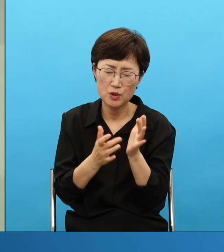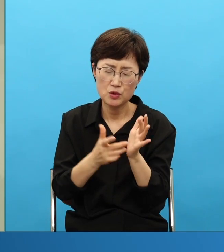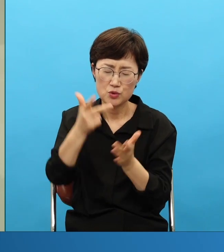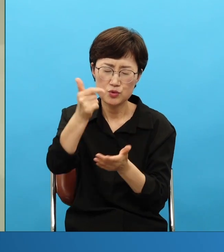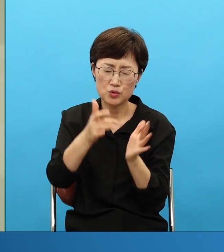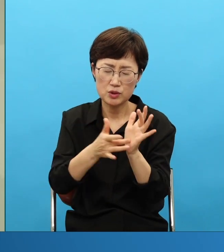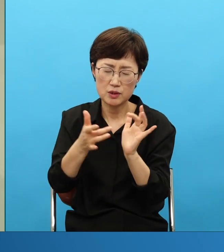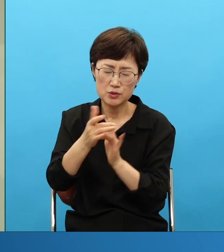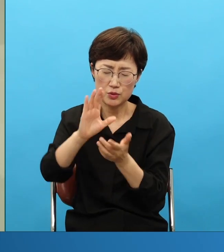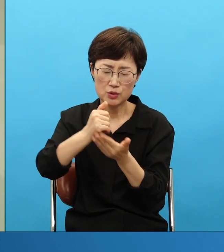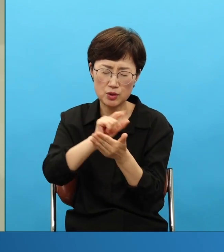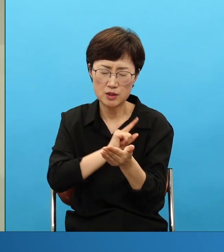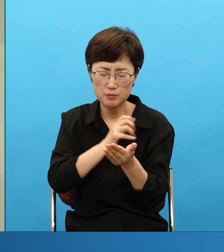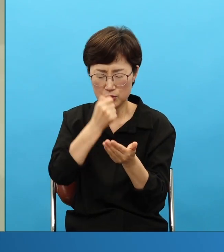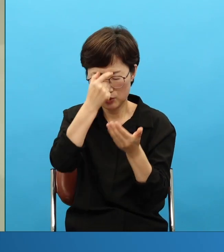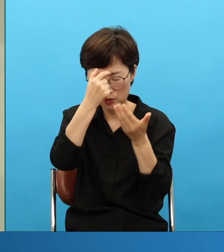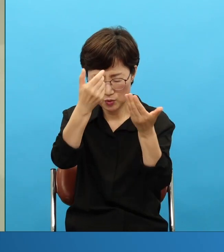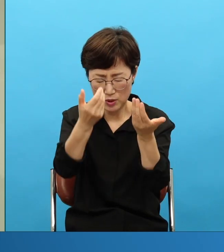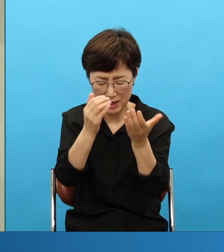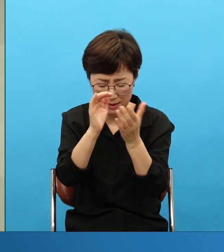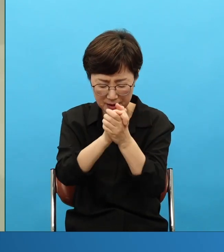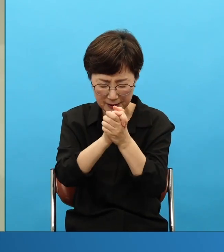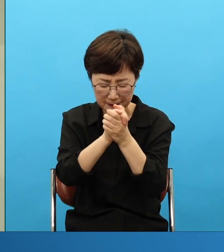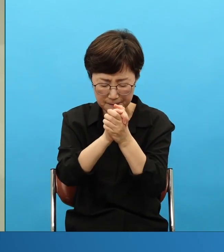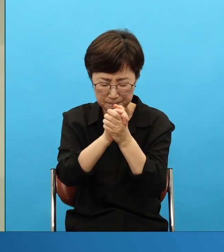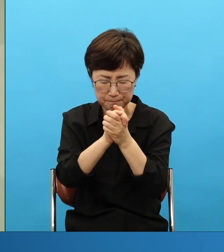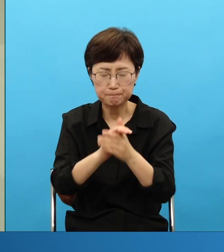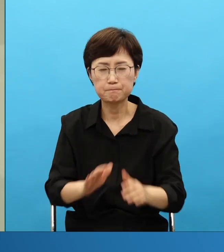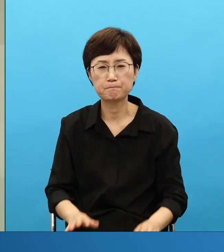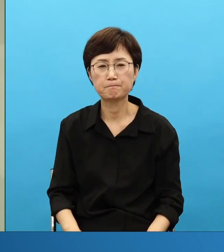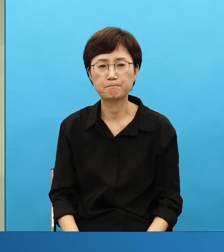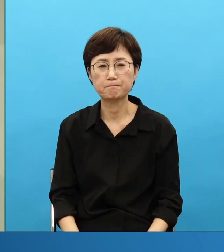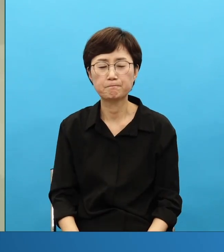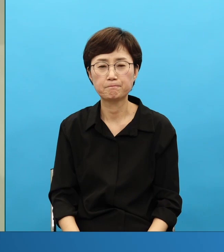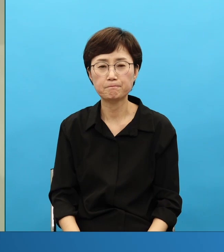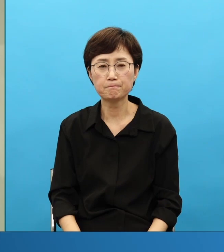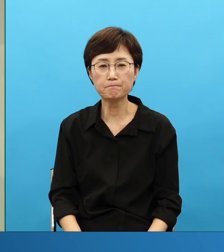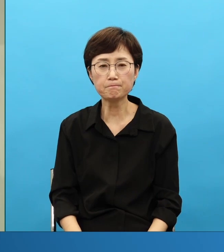그리스도 이름으로 In 기도하옵나이다. Jesus Christ's name we pray. Amen.